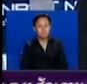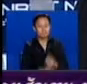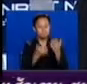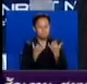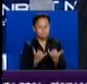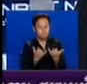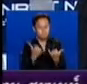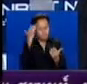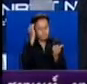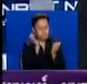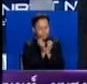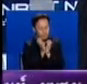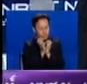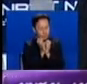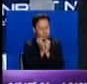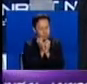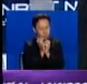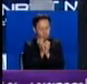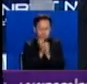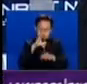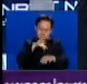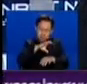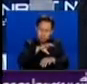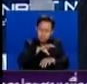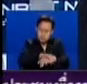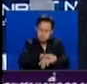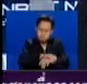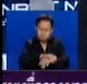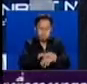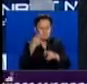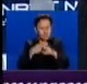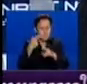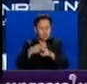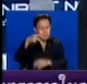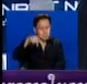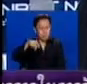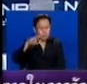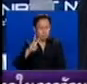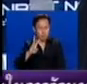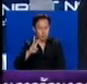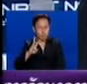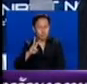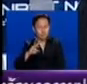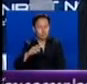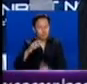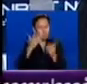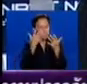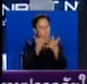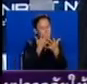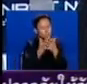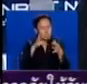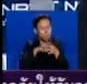วันนี้นะคะตำรวจกองปราบปรามจับกุมเคทองหรือว่าชื่อจริงที่มีชื่อว่านายพรวัฒน์ทองธนบูรณ์ผู้ต้องหายุย